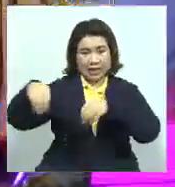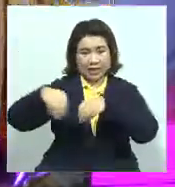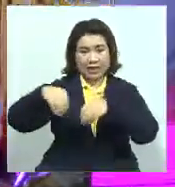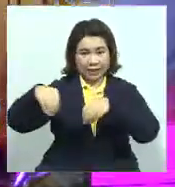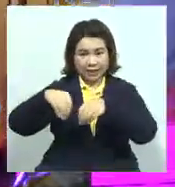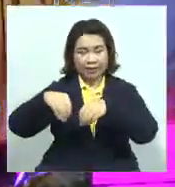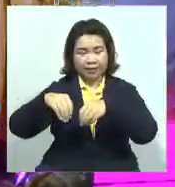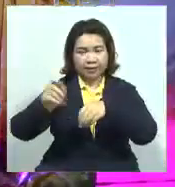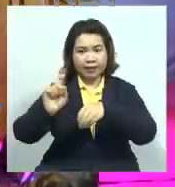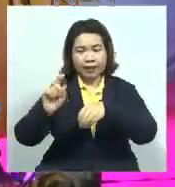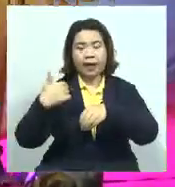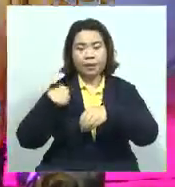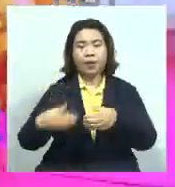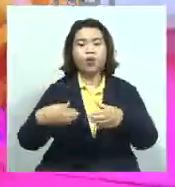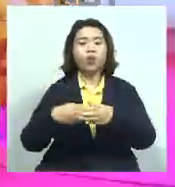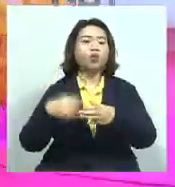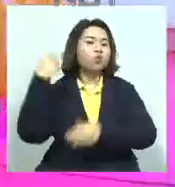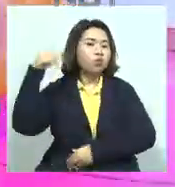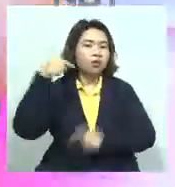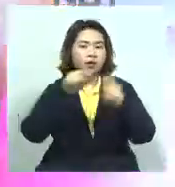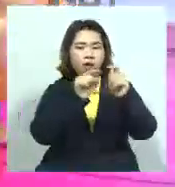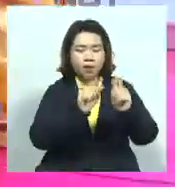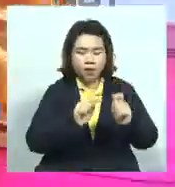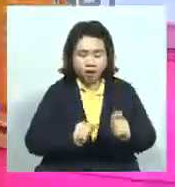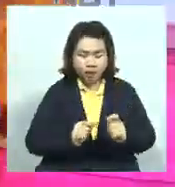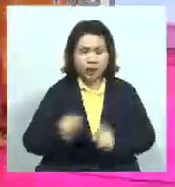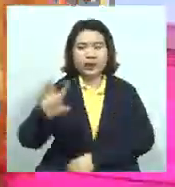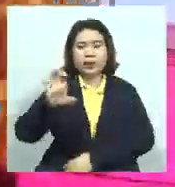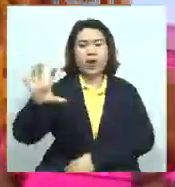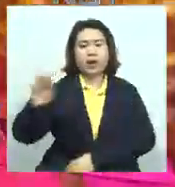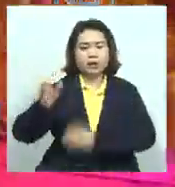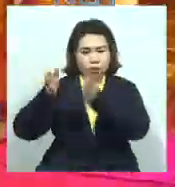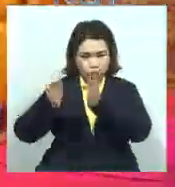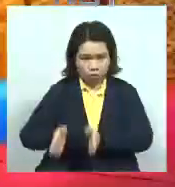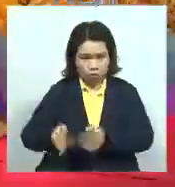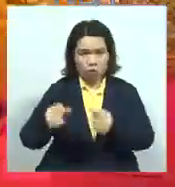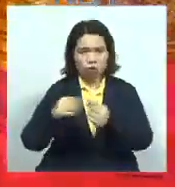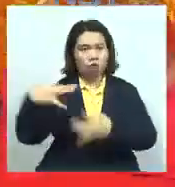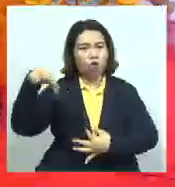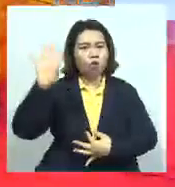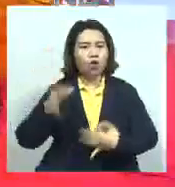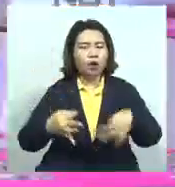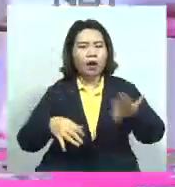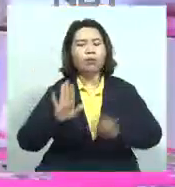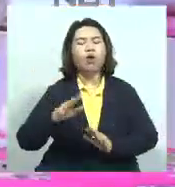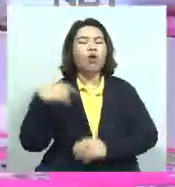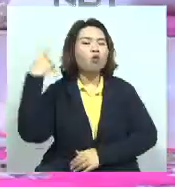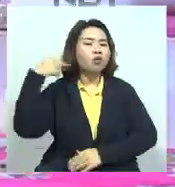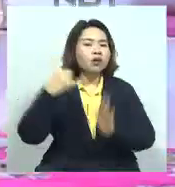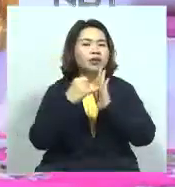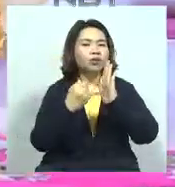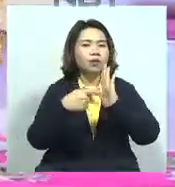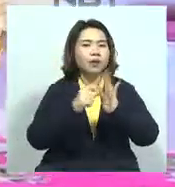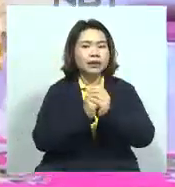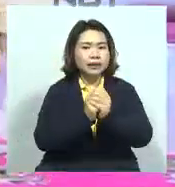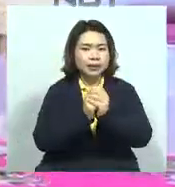เมืองโดยการแสดงของกลุ่มสตรีทุกอำเภอ450คนในชุดรำวงสาวปราจีนการแสดงชุดเทิดพระ